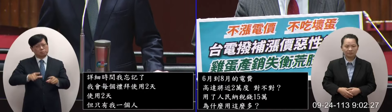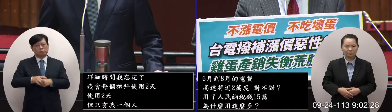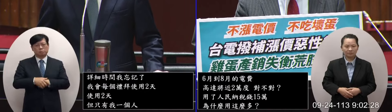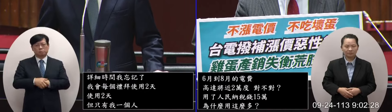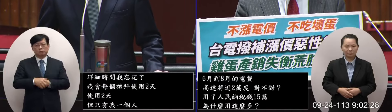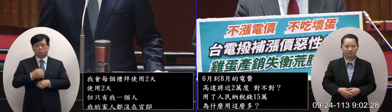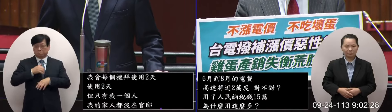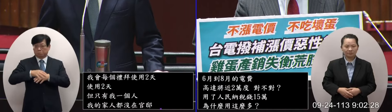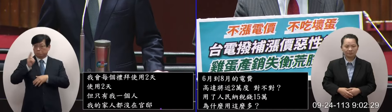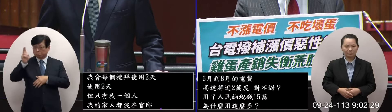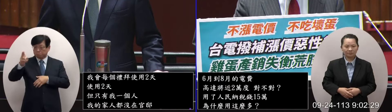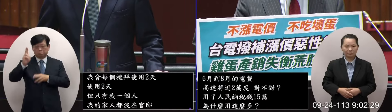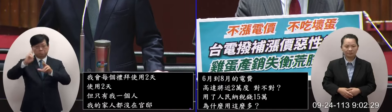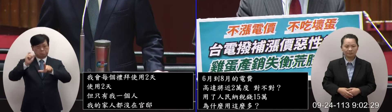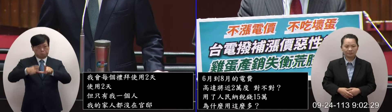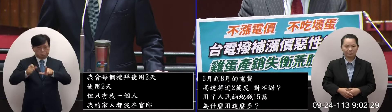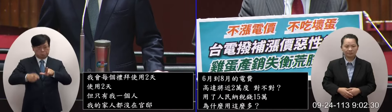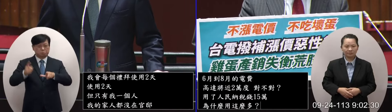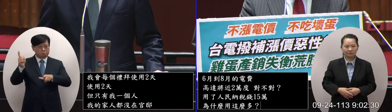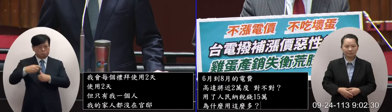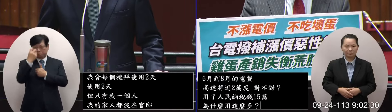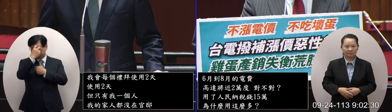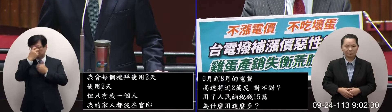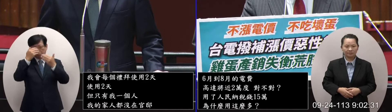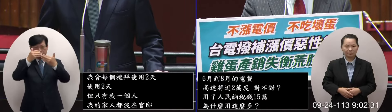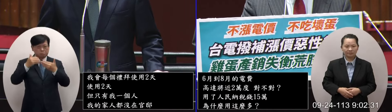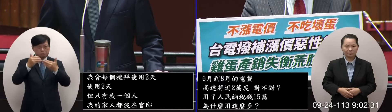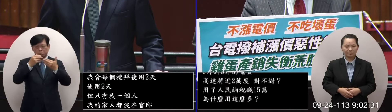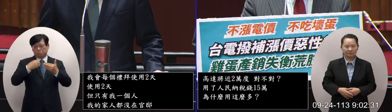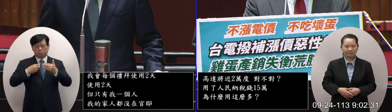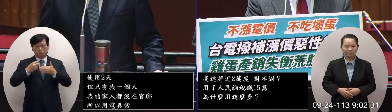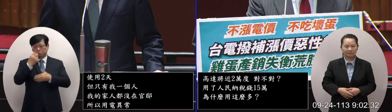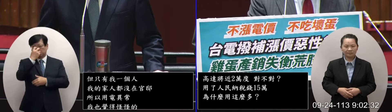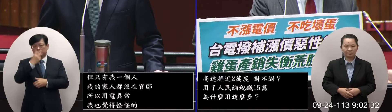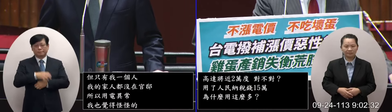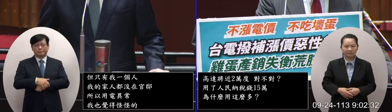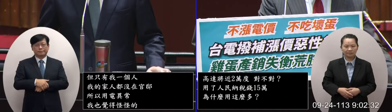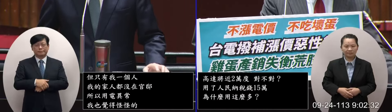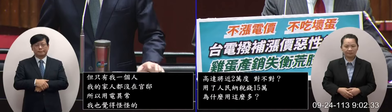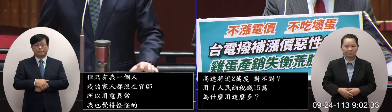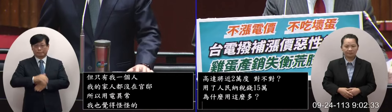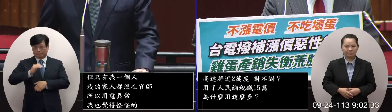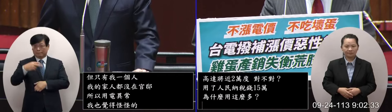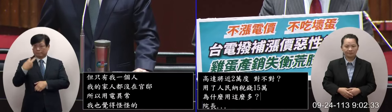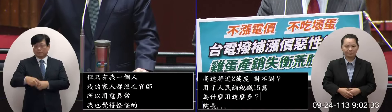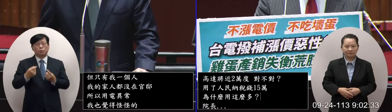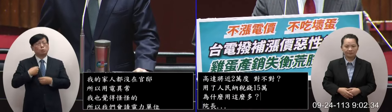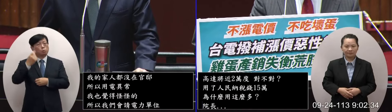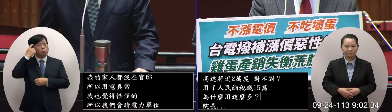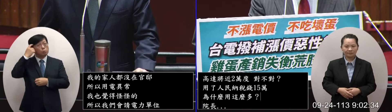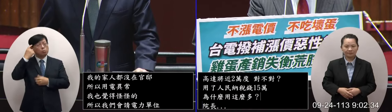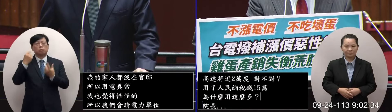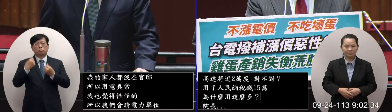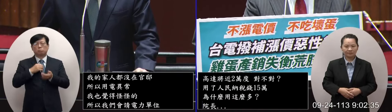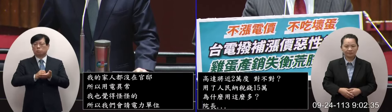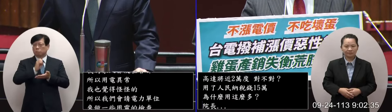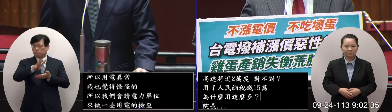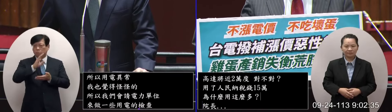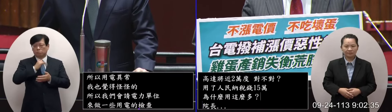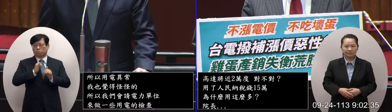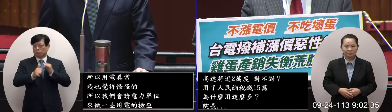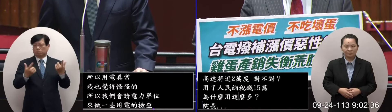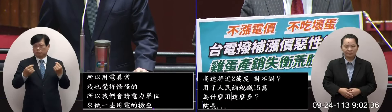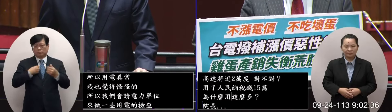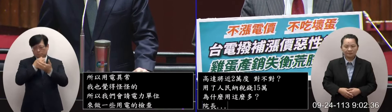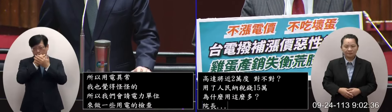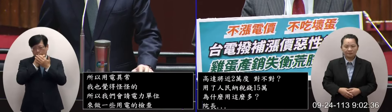们会请电力单位来做一些用电的检查，但同时我认为我还是要跟国人一样，我